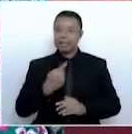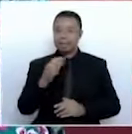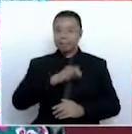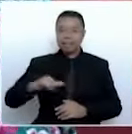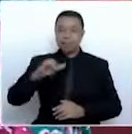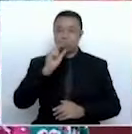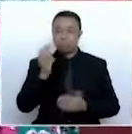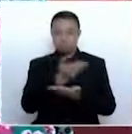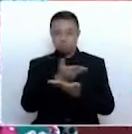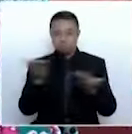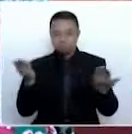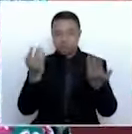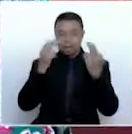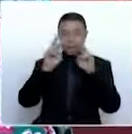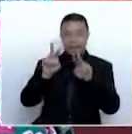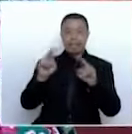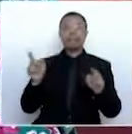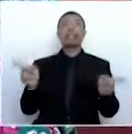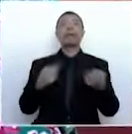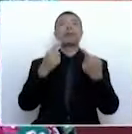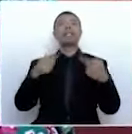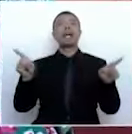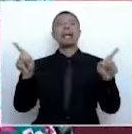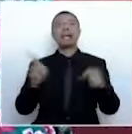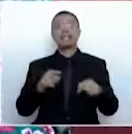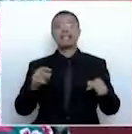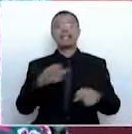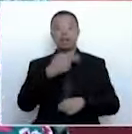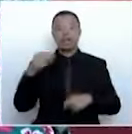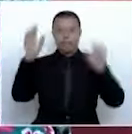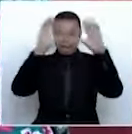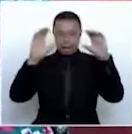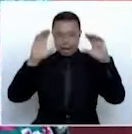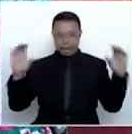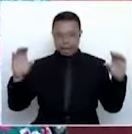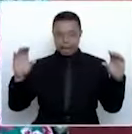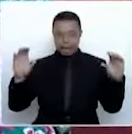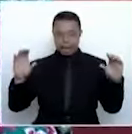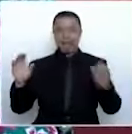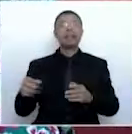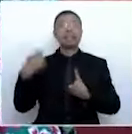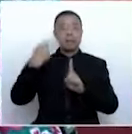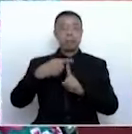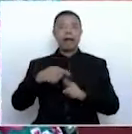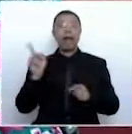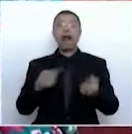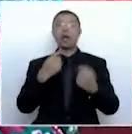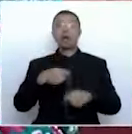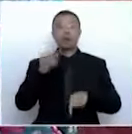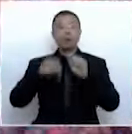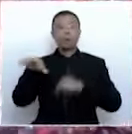seluruh hadirin, untuk kita menyanyikan lagu kebangsaan Indonesia Raya. Dilanjutkan jingle Pilkada